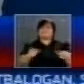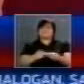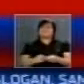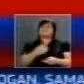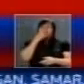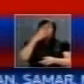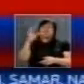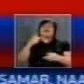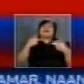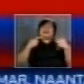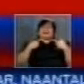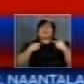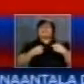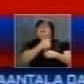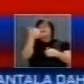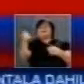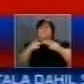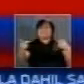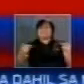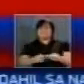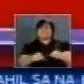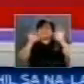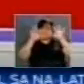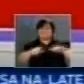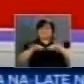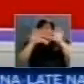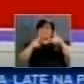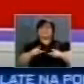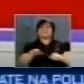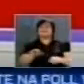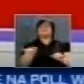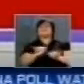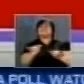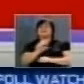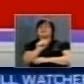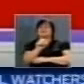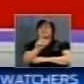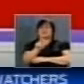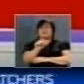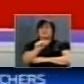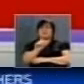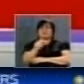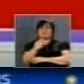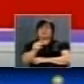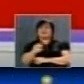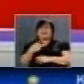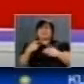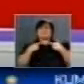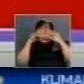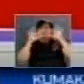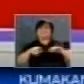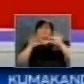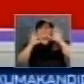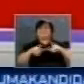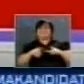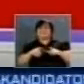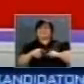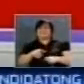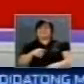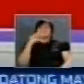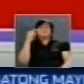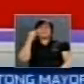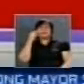Meron pong pangilan-ilan lugar, inulan, mga kapuso, tulad dyan sa Sorsogon. Eba natin kung umuulan pa rin hanggang sa mga sandaling ito. Nandun po si Mark Salazar.